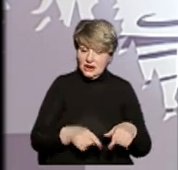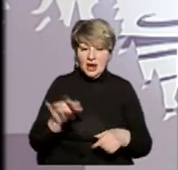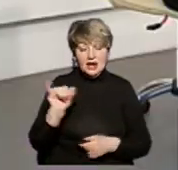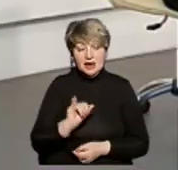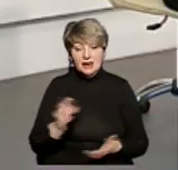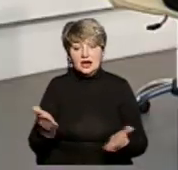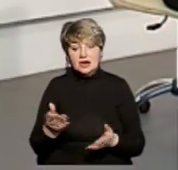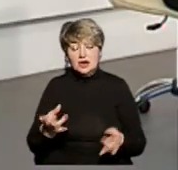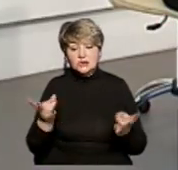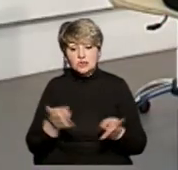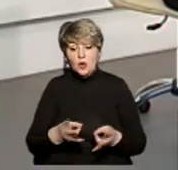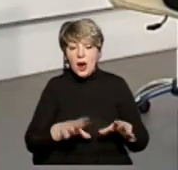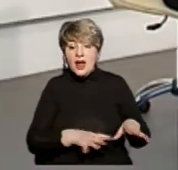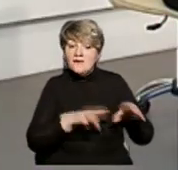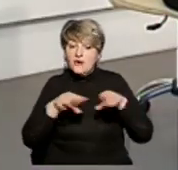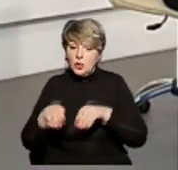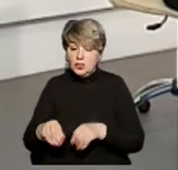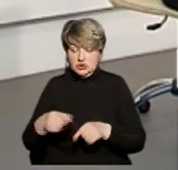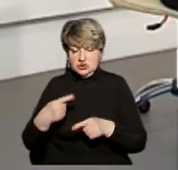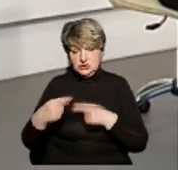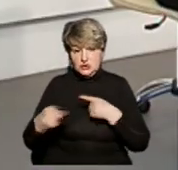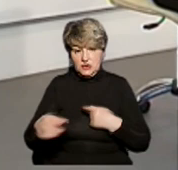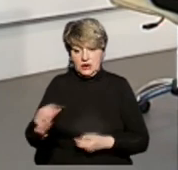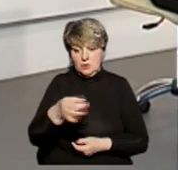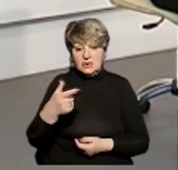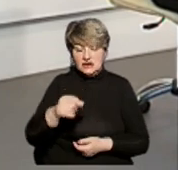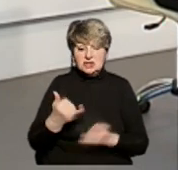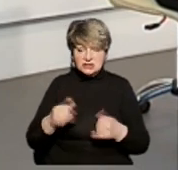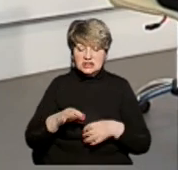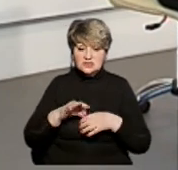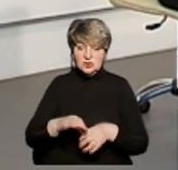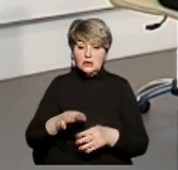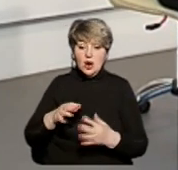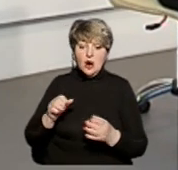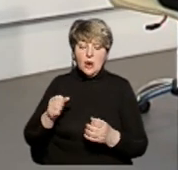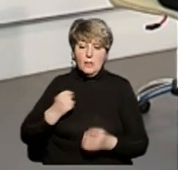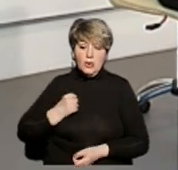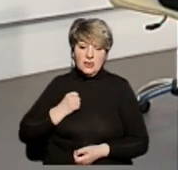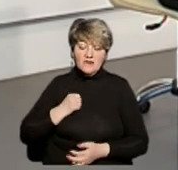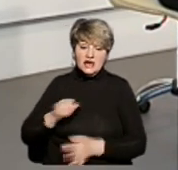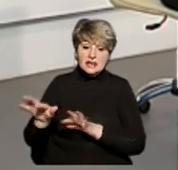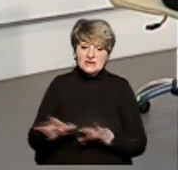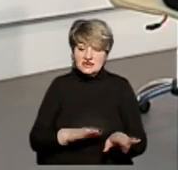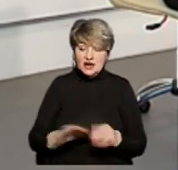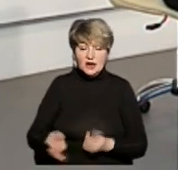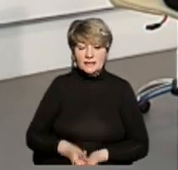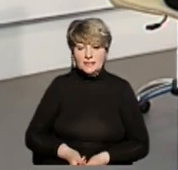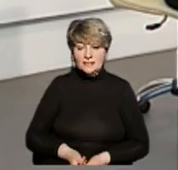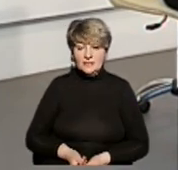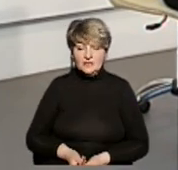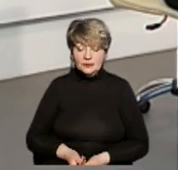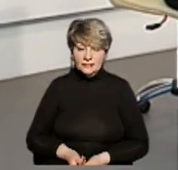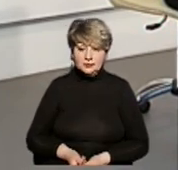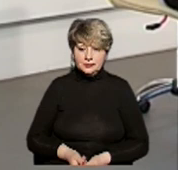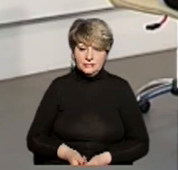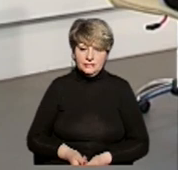для дітей, евакуйованих з областей, де йдуть бойові дії? Запропонуємо. Давайте, пані Ірина, вона практично